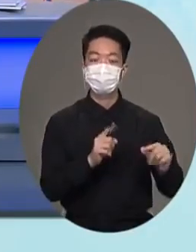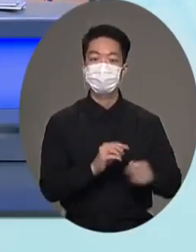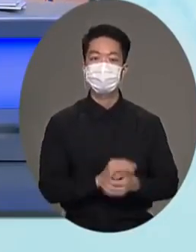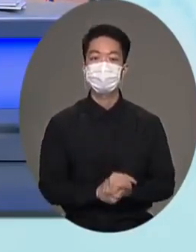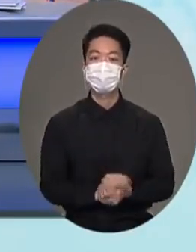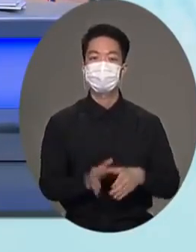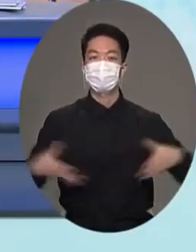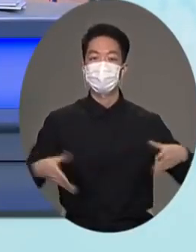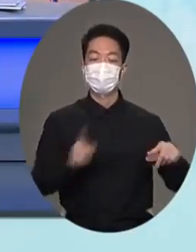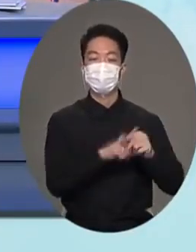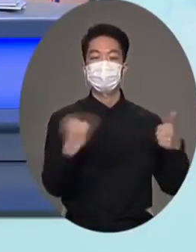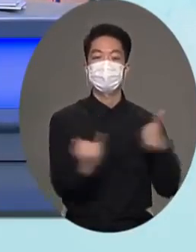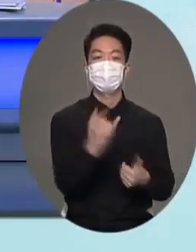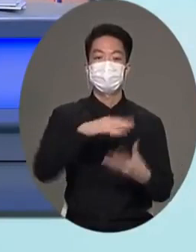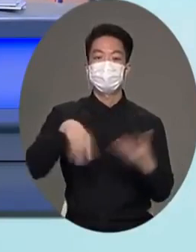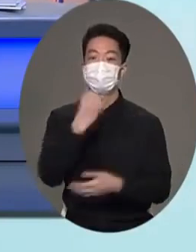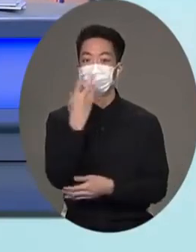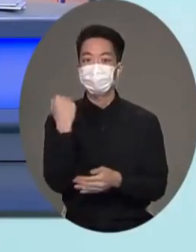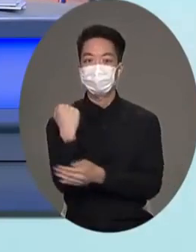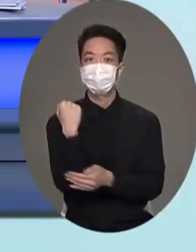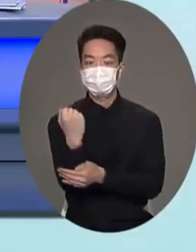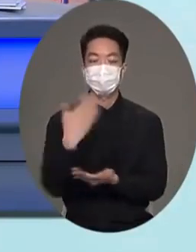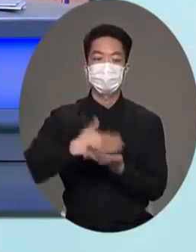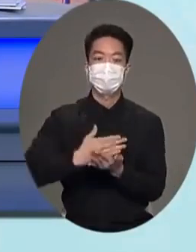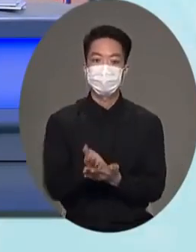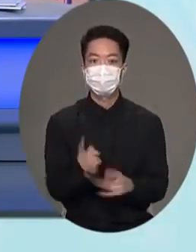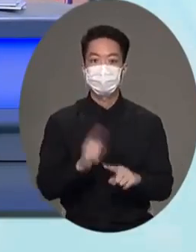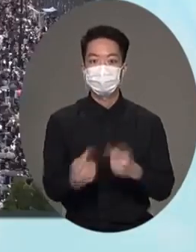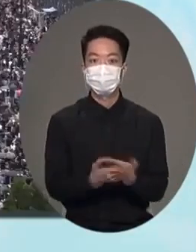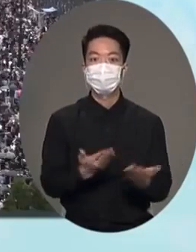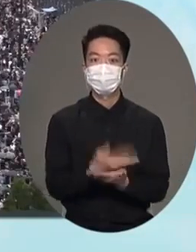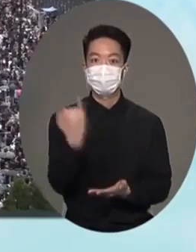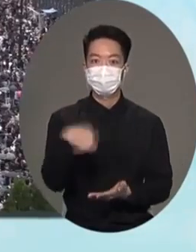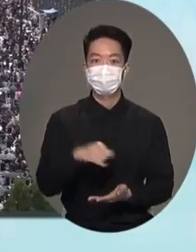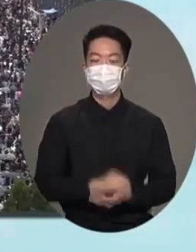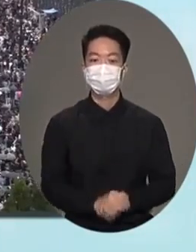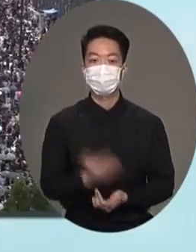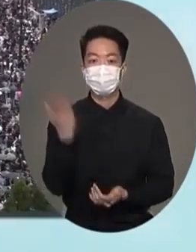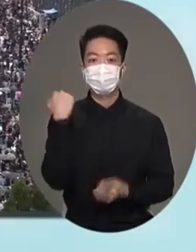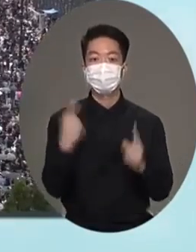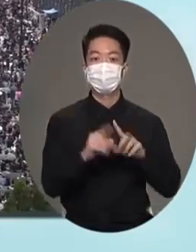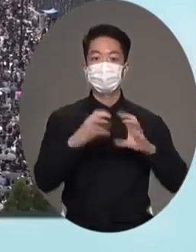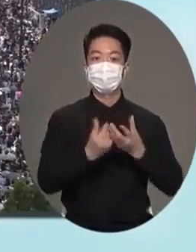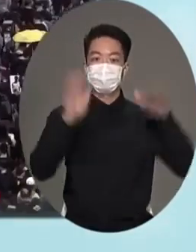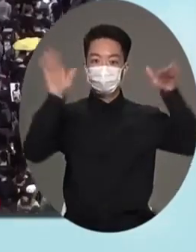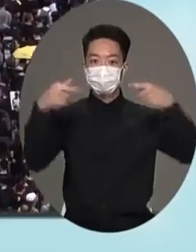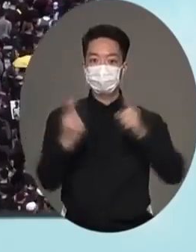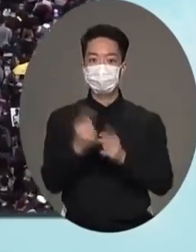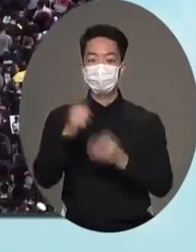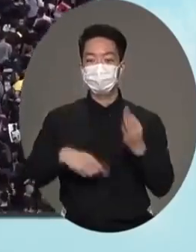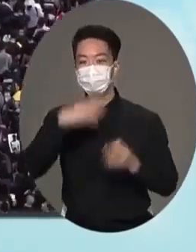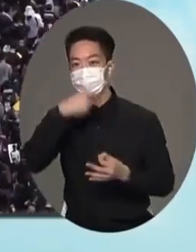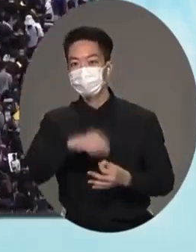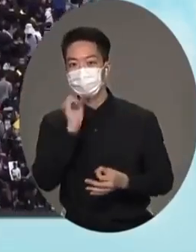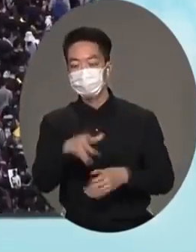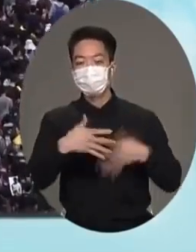的反中亂港的遊行活動咧，將會成為歷史噶啦。 前民陣召集人楊正賢就話：遊行集